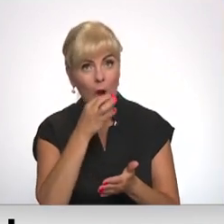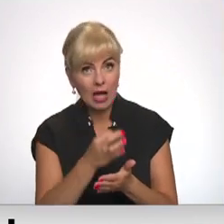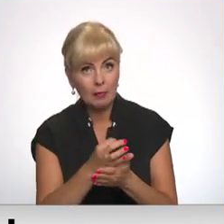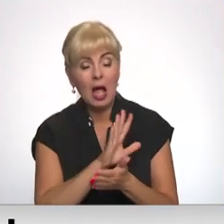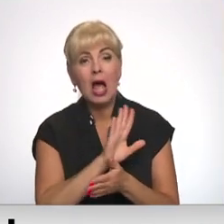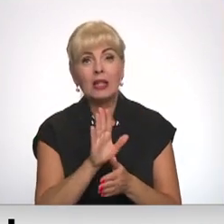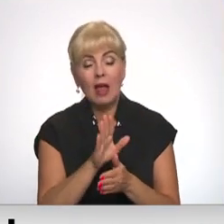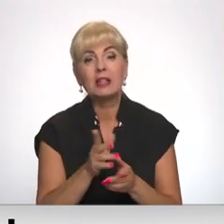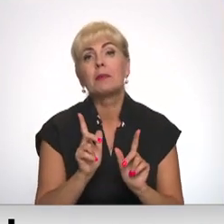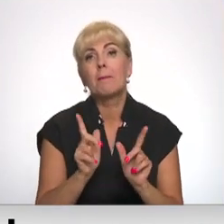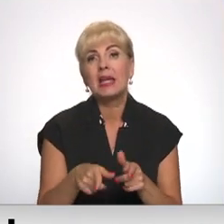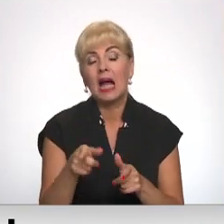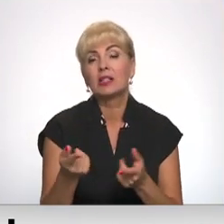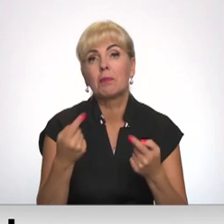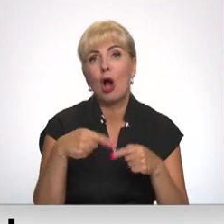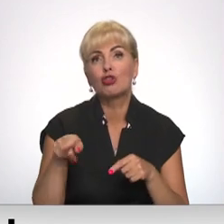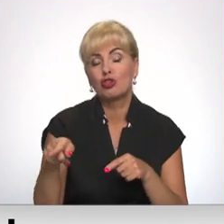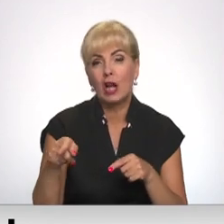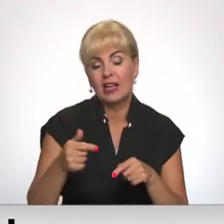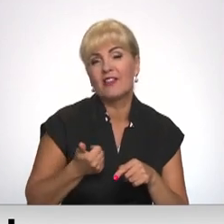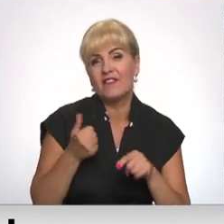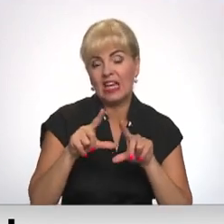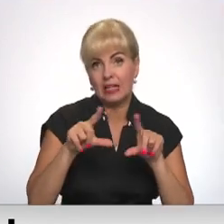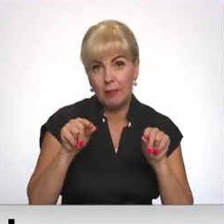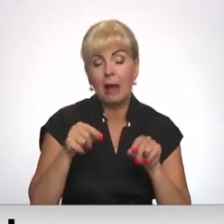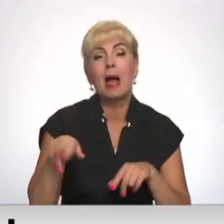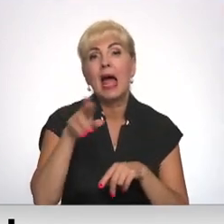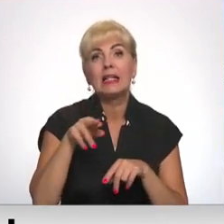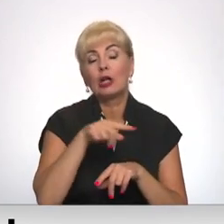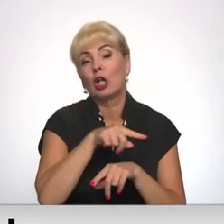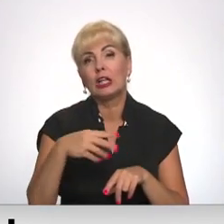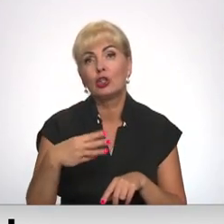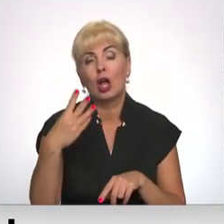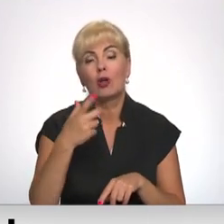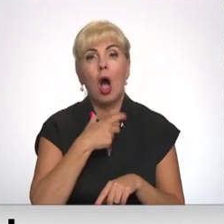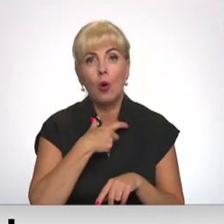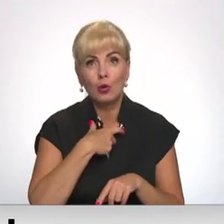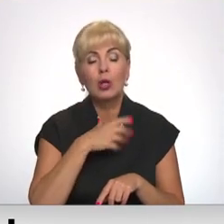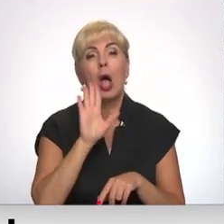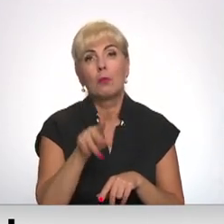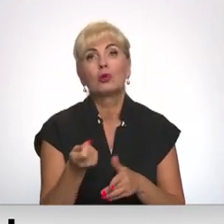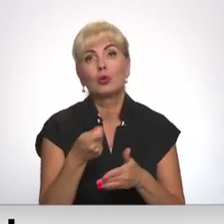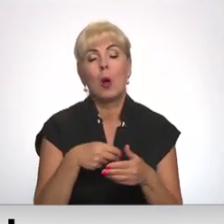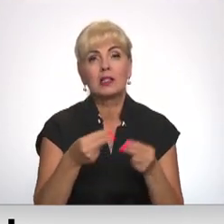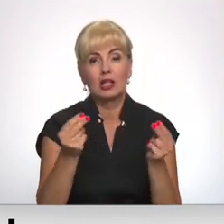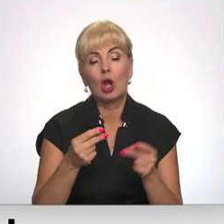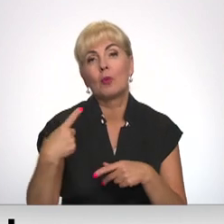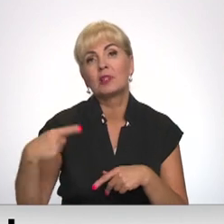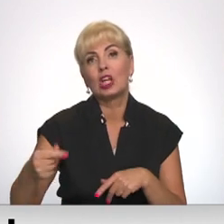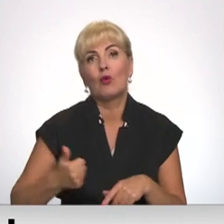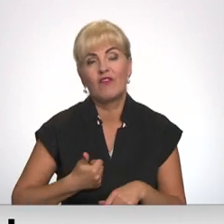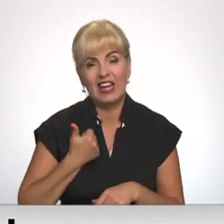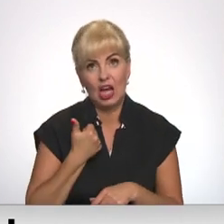piekāpties pašreizējā uzturētāja prasībām. Direkcijā tic, ka līdz 24. Augustam jau būs noslēgts līgums ar citu